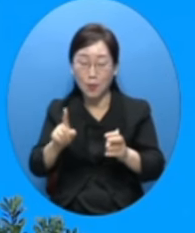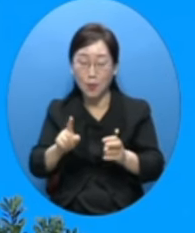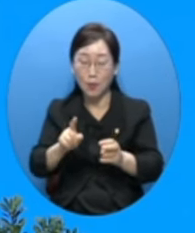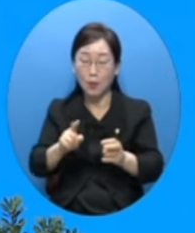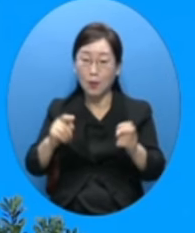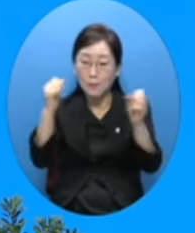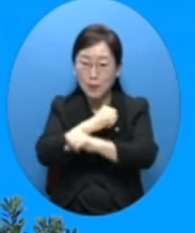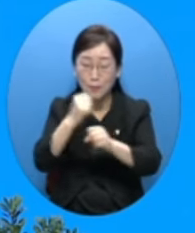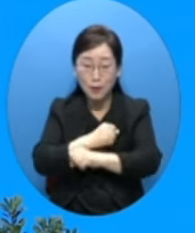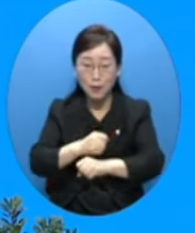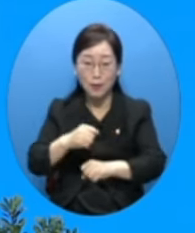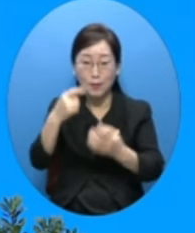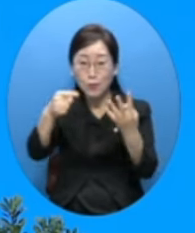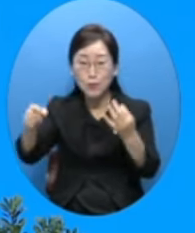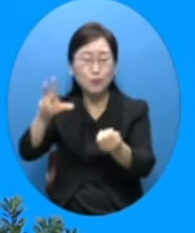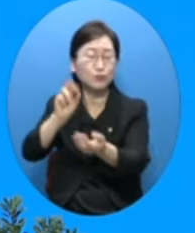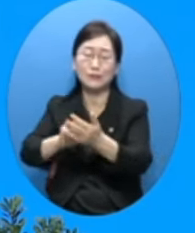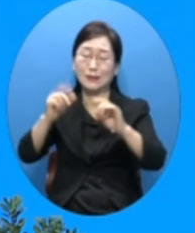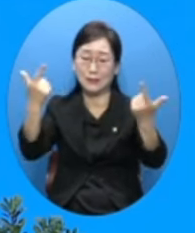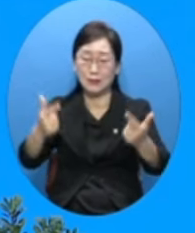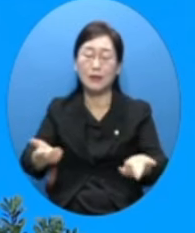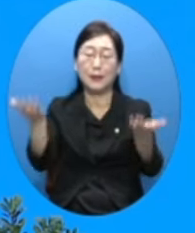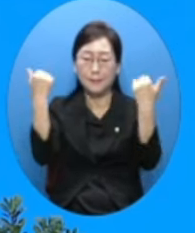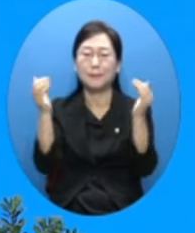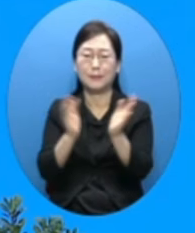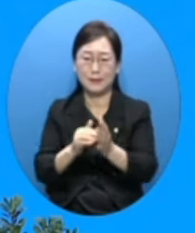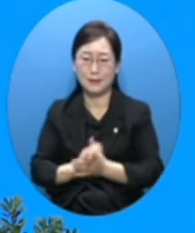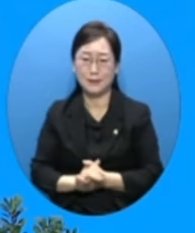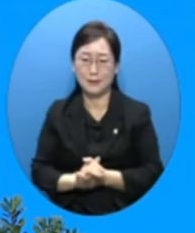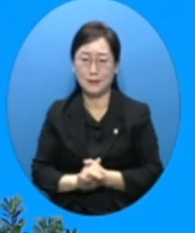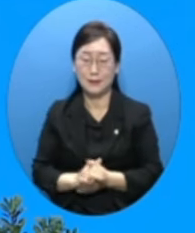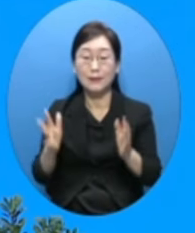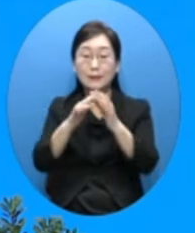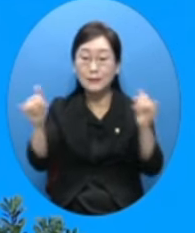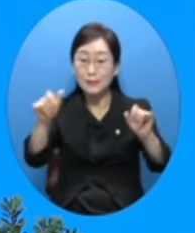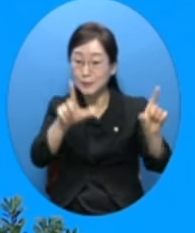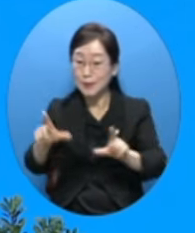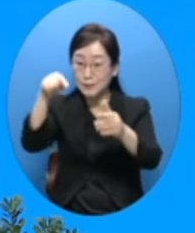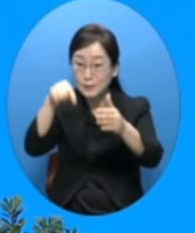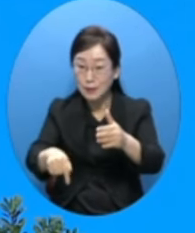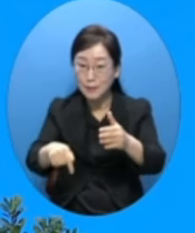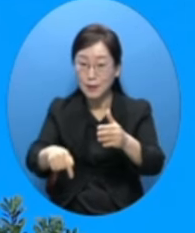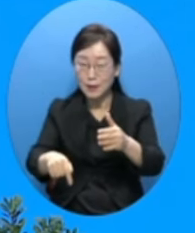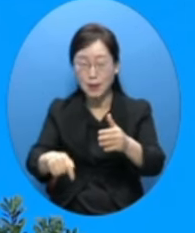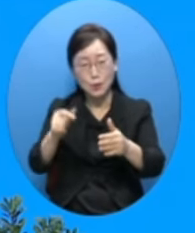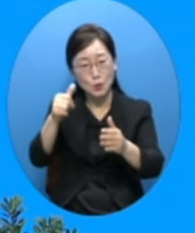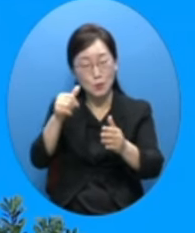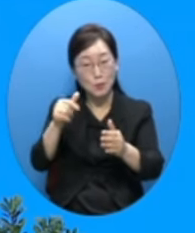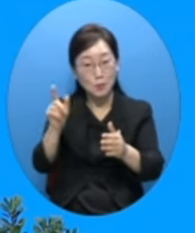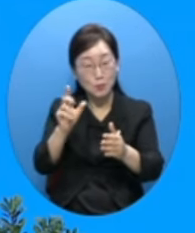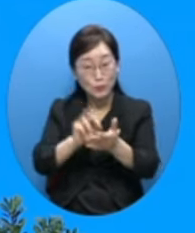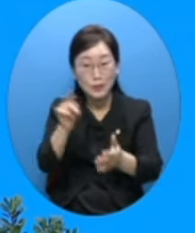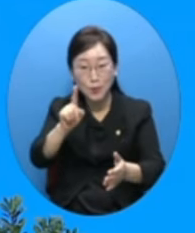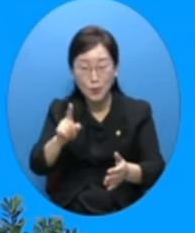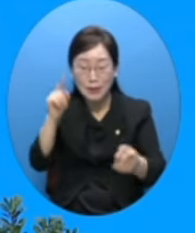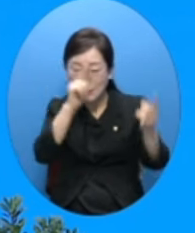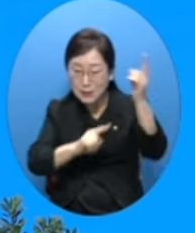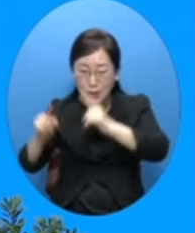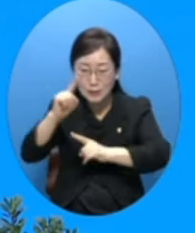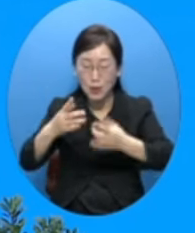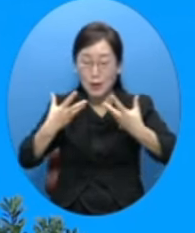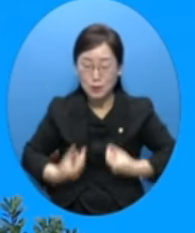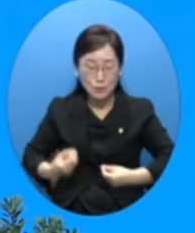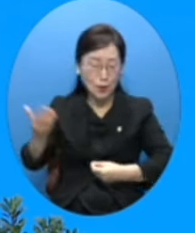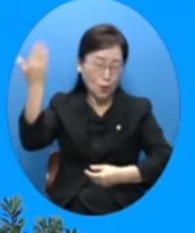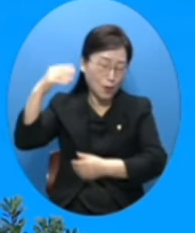경험이 있었든지 그것이 문제가 아닙니다. 지나간 것입니다. 인간의 삶에 업앤다운이 있는데 상처 입히고 절망한 과거에 붙잡아